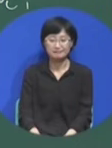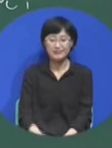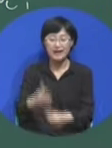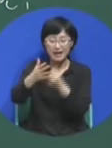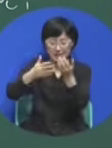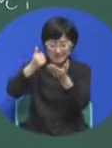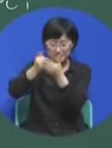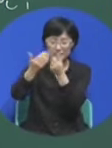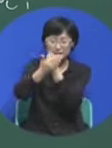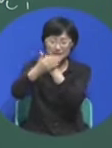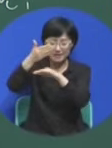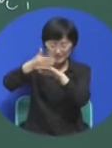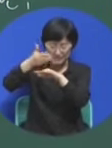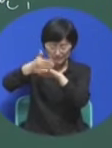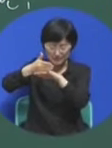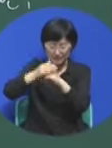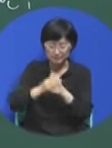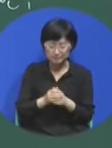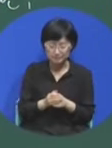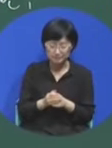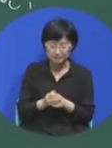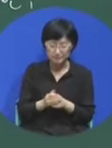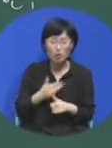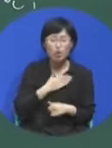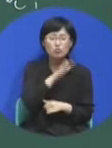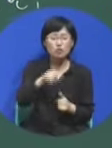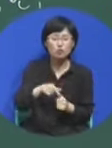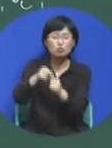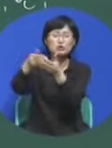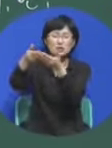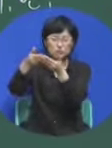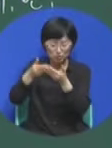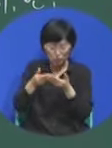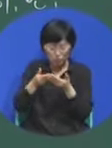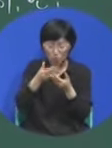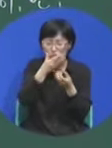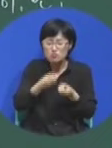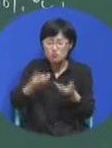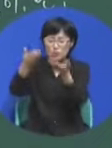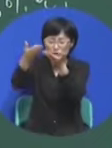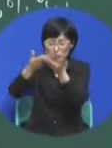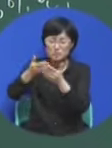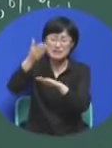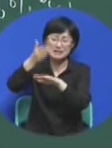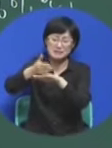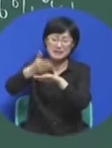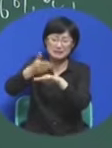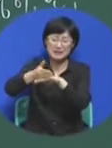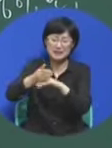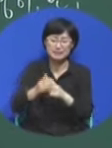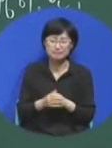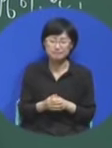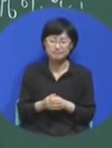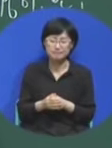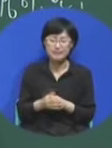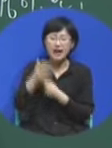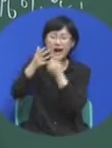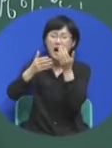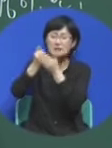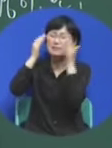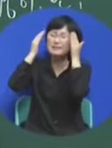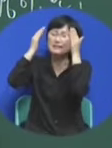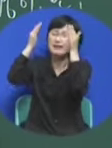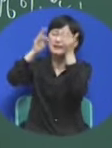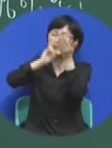愿你们大大敞开心怀，向着神唱赞美。 하나님의 은혜를 감사합니다. 感谢神的恩典。 우리를 구원하시고 우리를 축복하심을 감사합니다. 感谢神拯救我们，祝福。 그